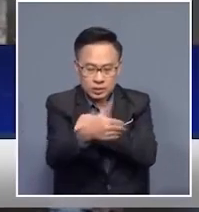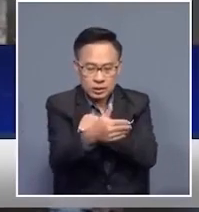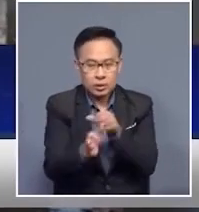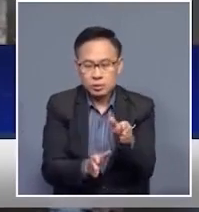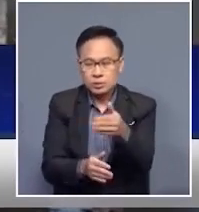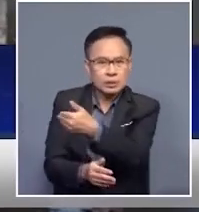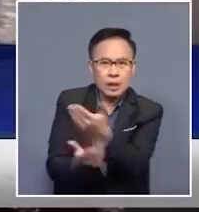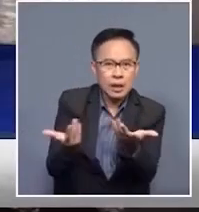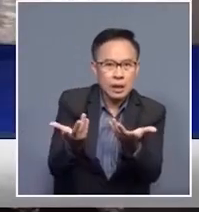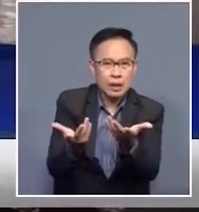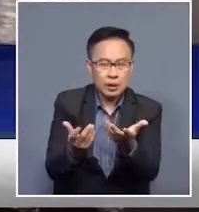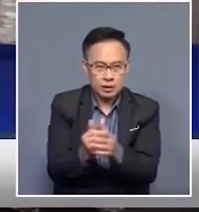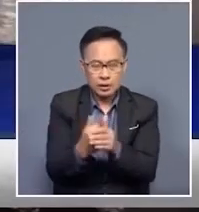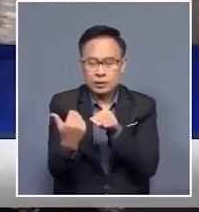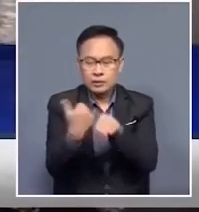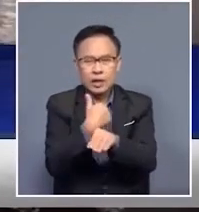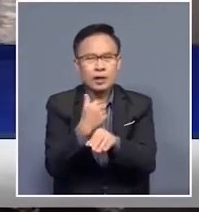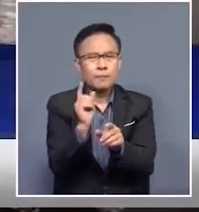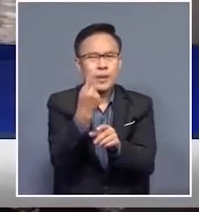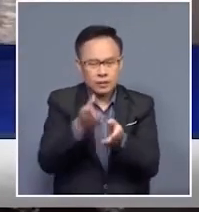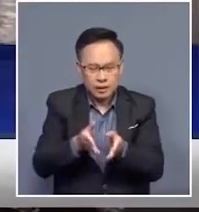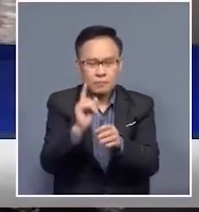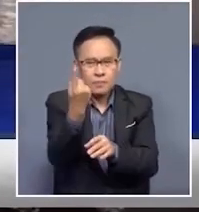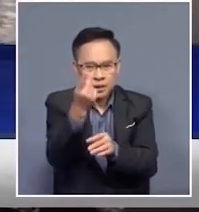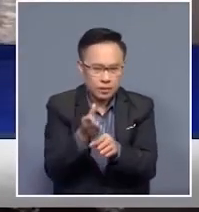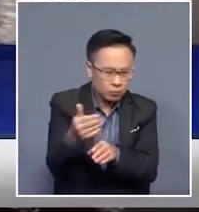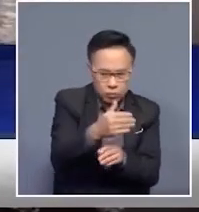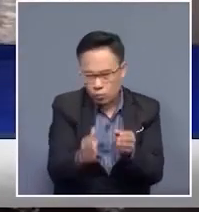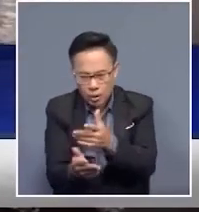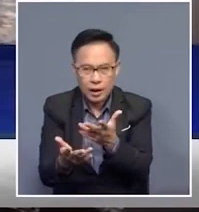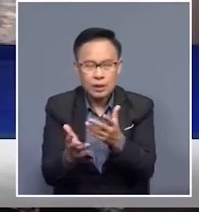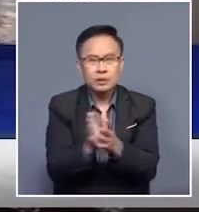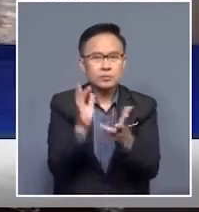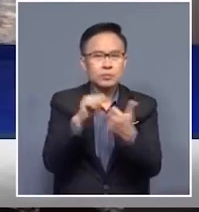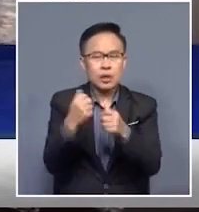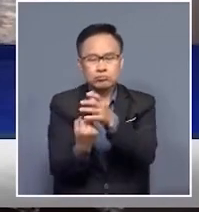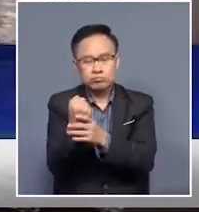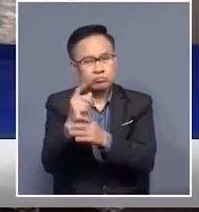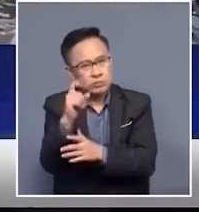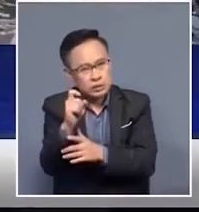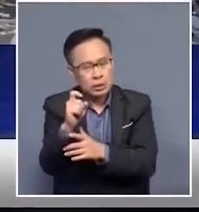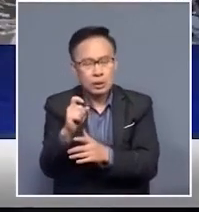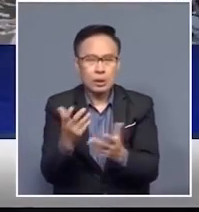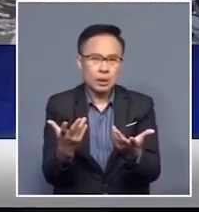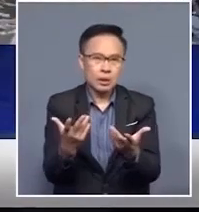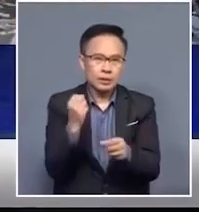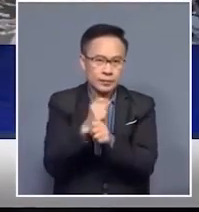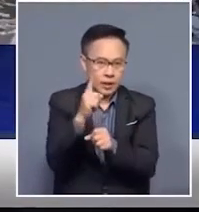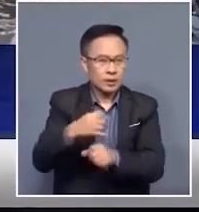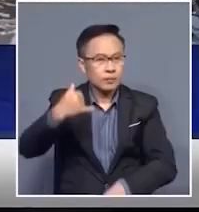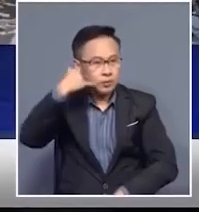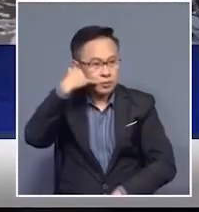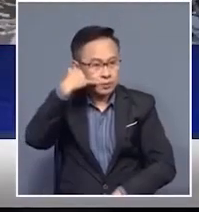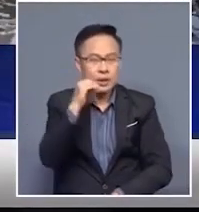เกิดปัญหาขึ้นมาเนี่ยต้องการความช่วยเหลือกรณีรถเสียรถตายก็สามารถที่จะโทรมาได้ที่